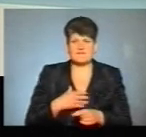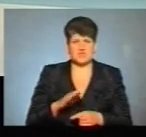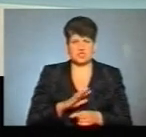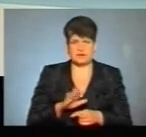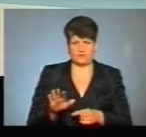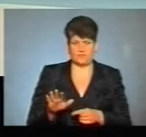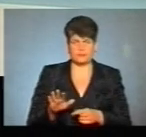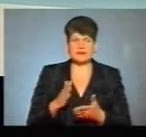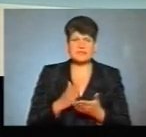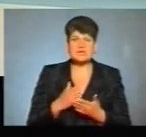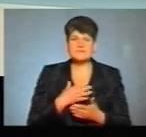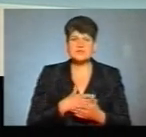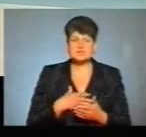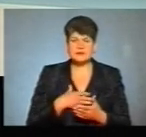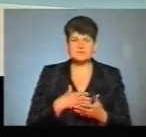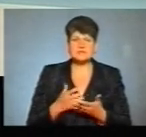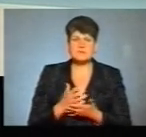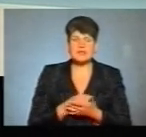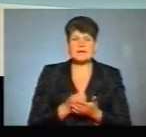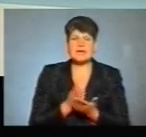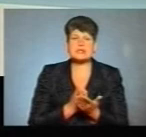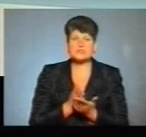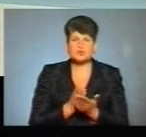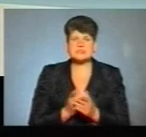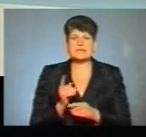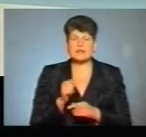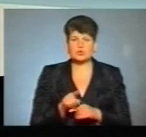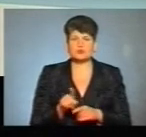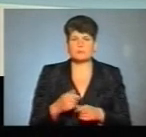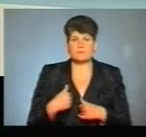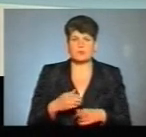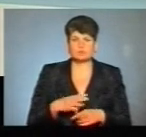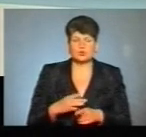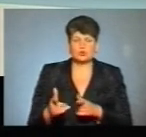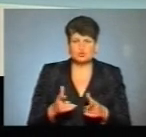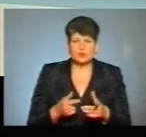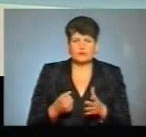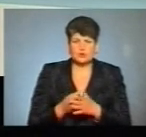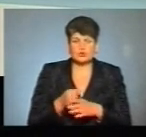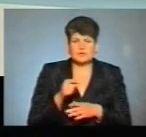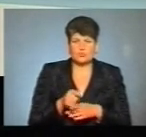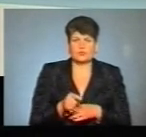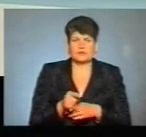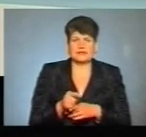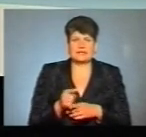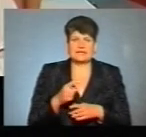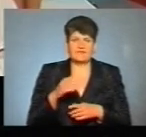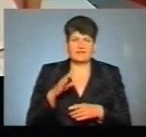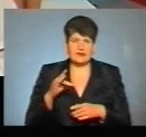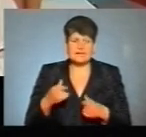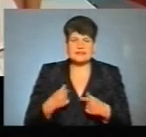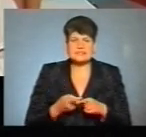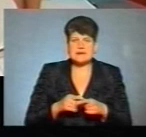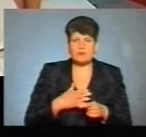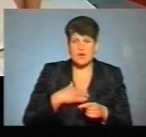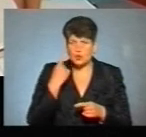Важливо накопичити так ресурси для того, щоб ми були готові до якоїсь такої ударної хвилі. Це моя